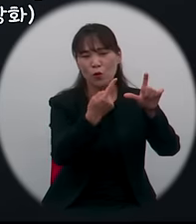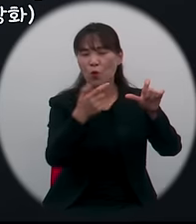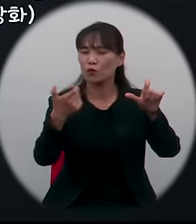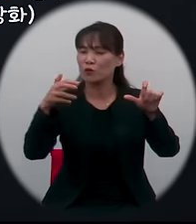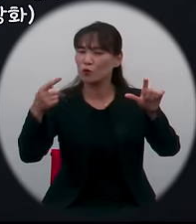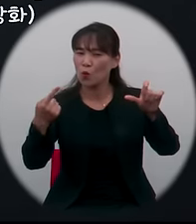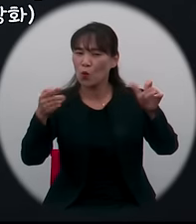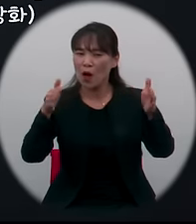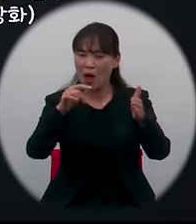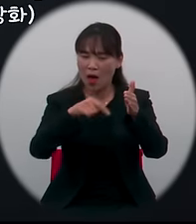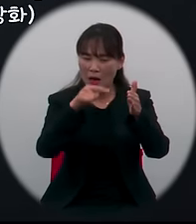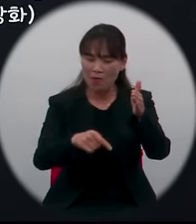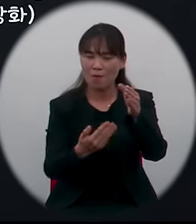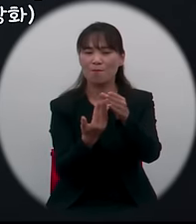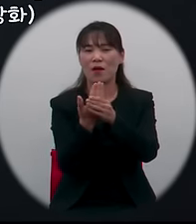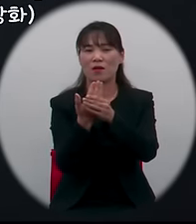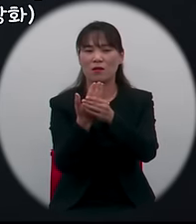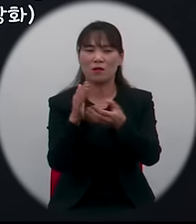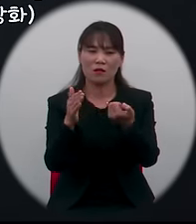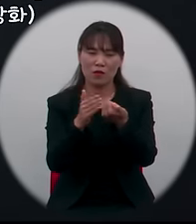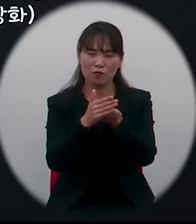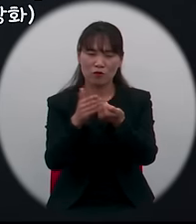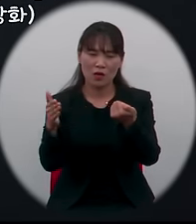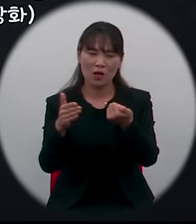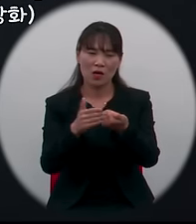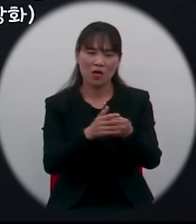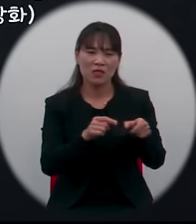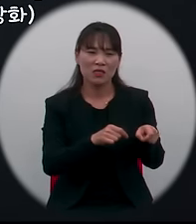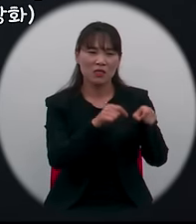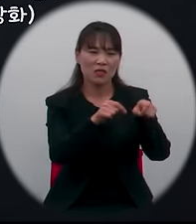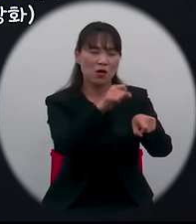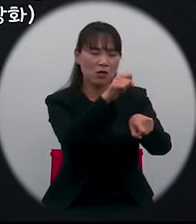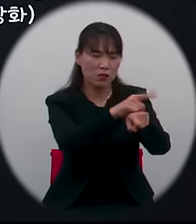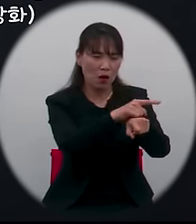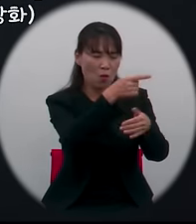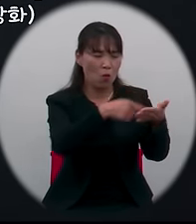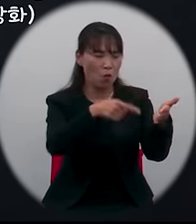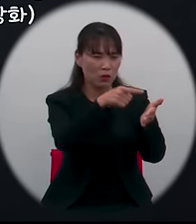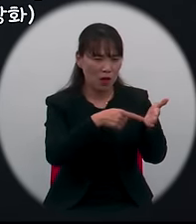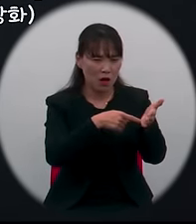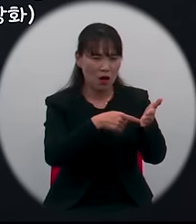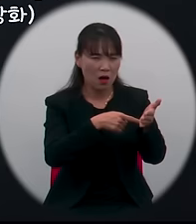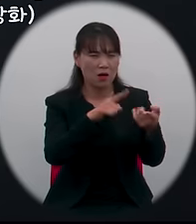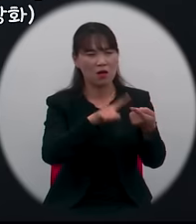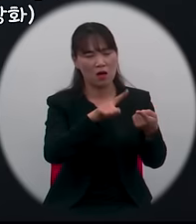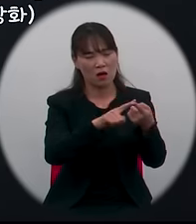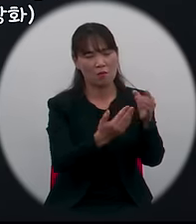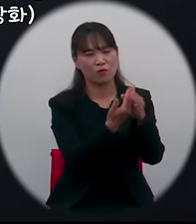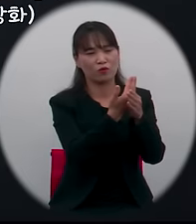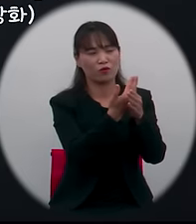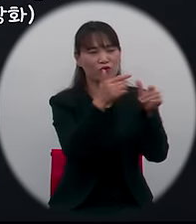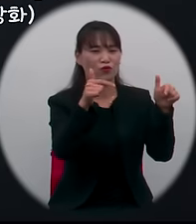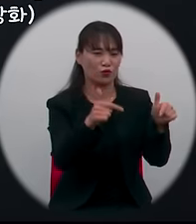분출이 되다 보니까 이제는 지연성 보상 체계 기반의 도파민 분출이 점점 줄어듭니다 도파민이